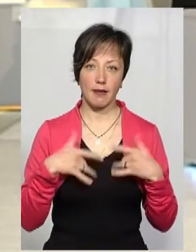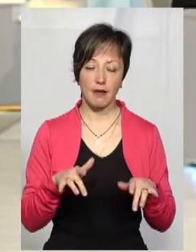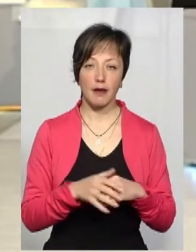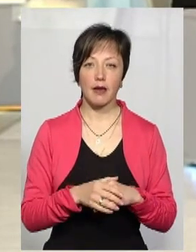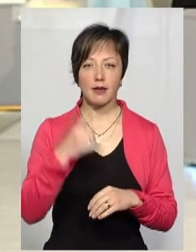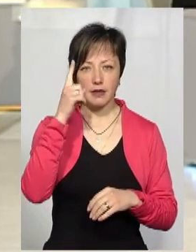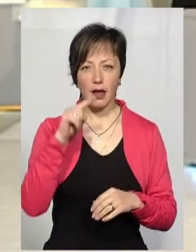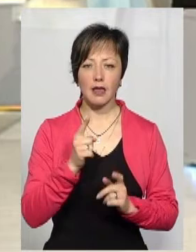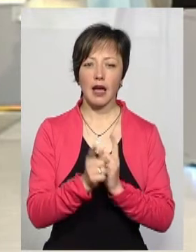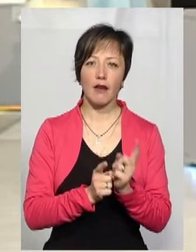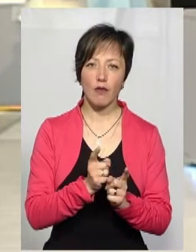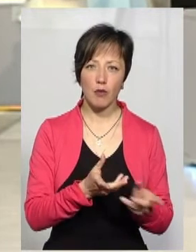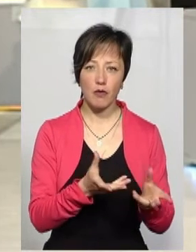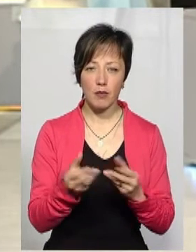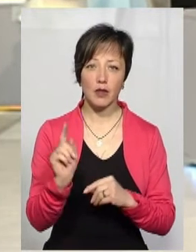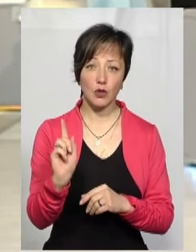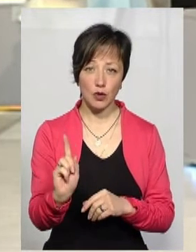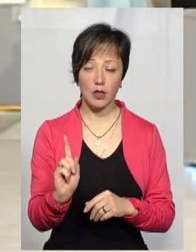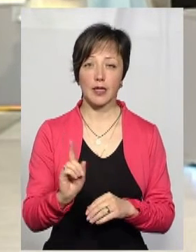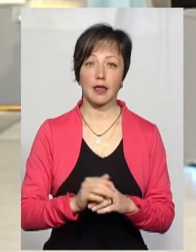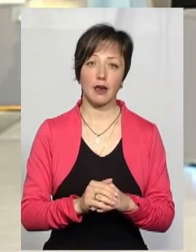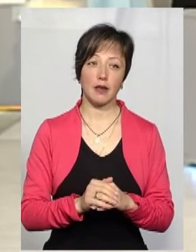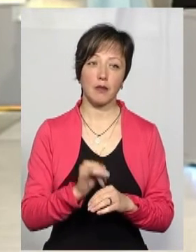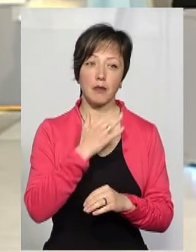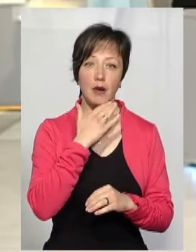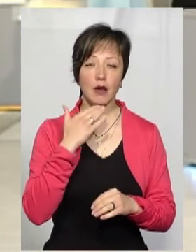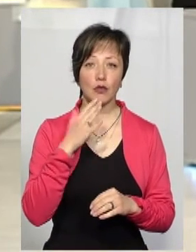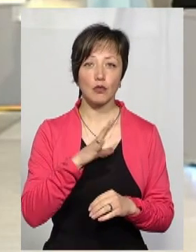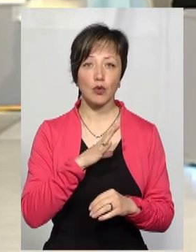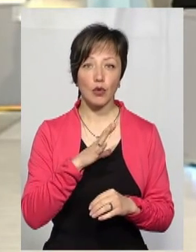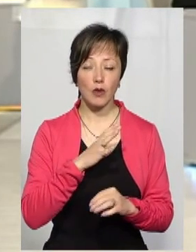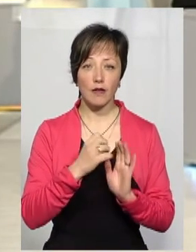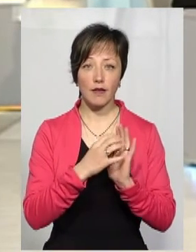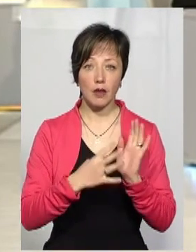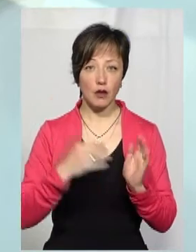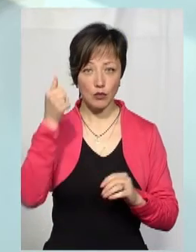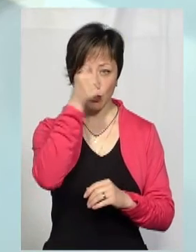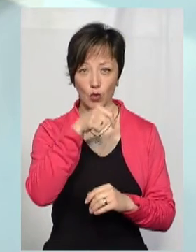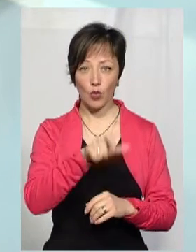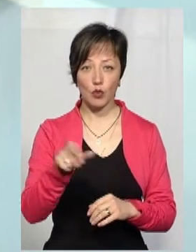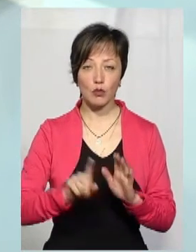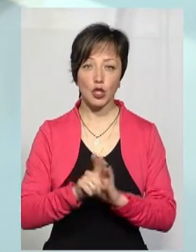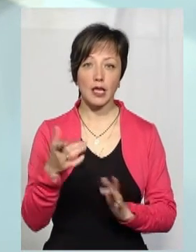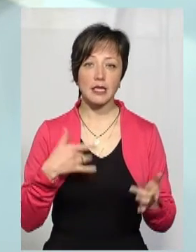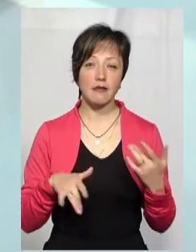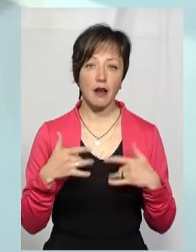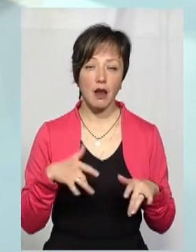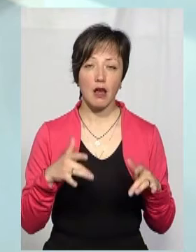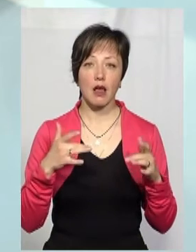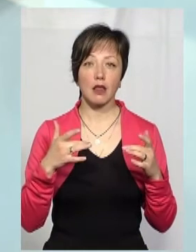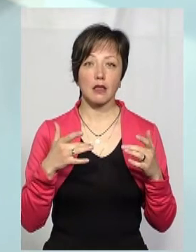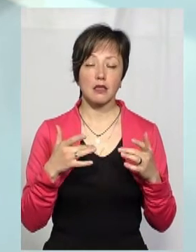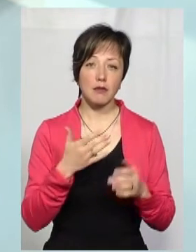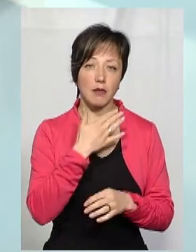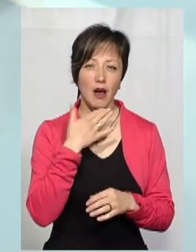і реформа вплинула на то медична, бо багато було ще в 19-му році люди почали звільнятися. Ну,